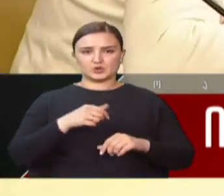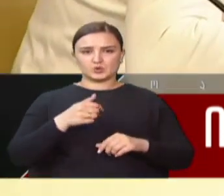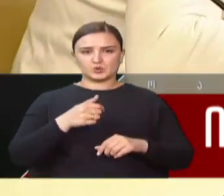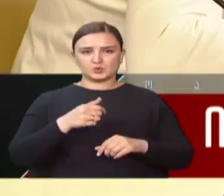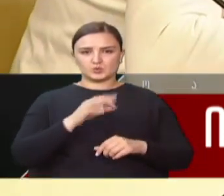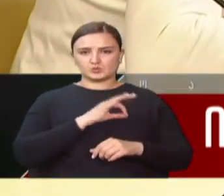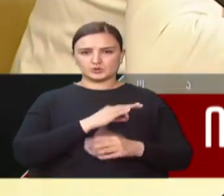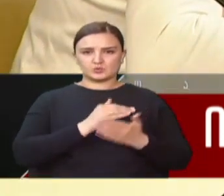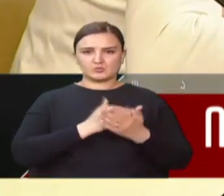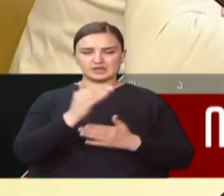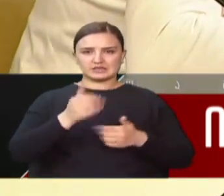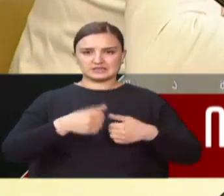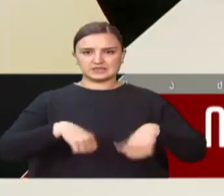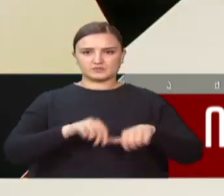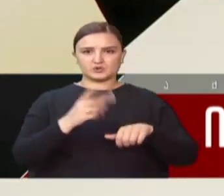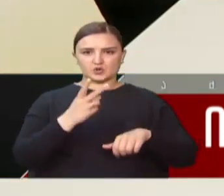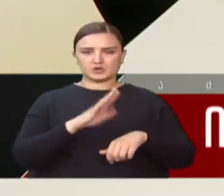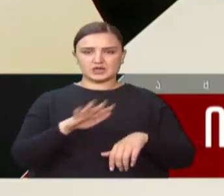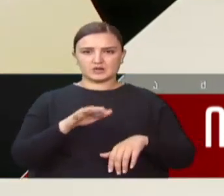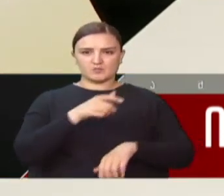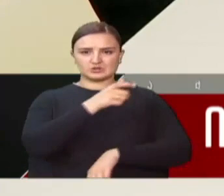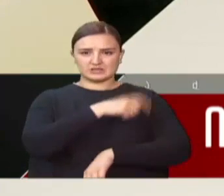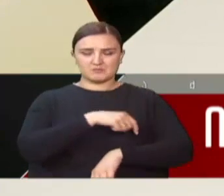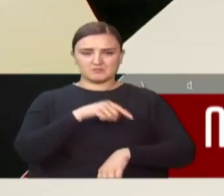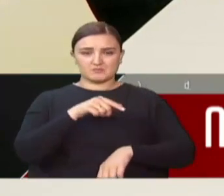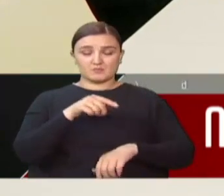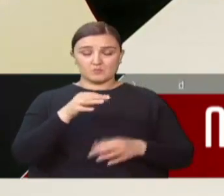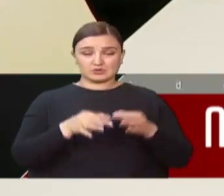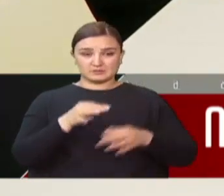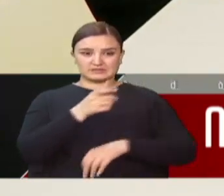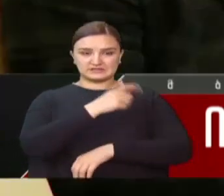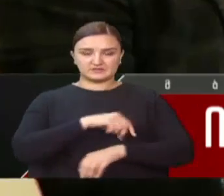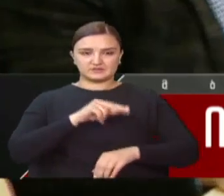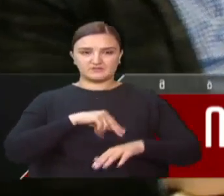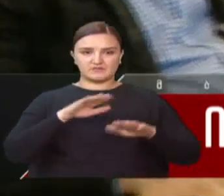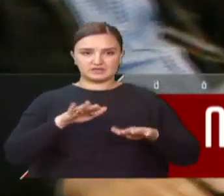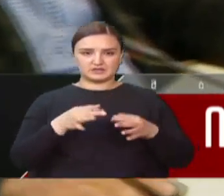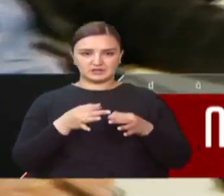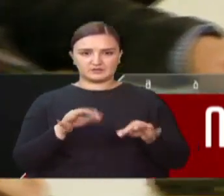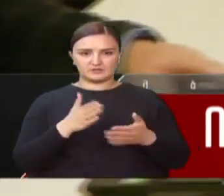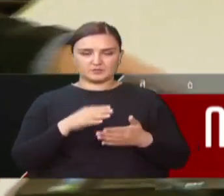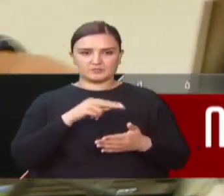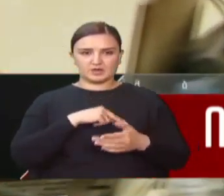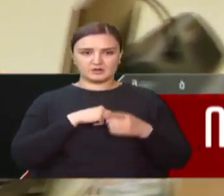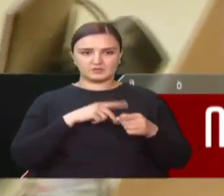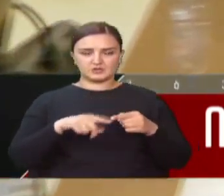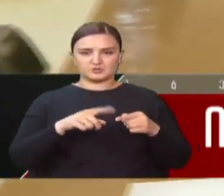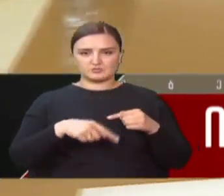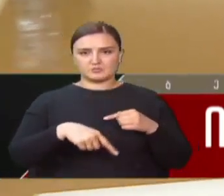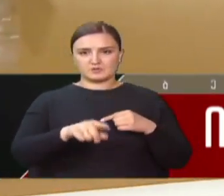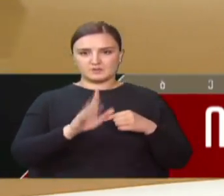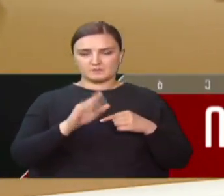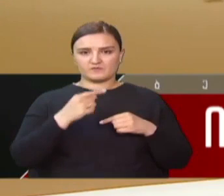უმაღლეს საბჭოში ორი არამოსამართლე წევრის ვაკანტური ადგილია დარჩენილი, რომლის შესავსებადაც პარლამენტში უახლოეს